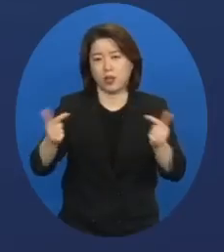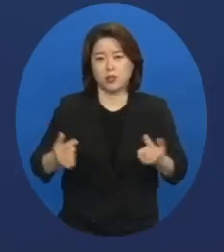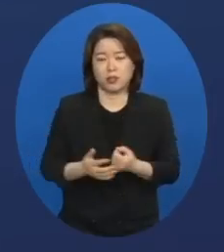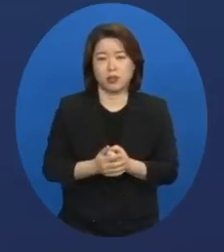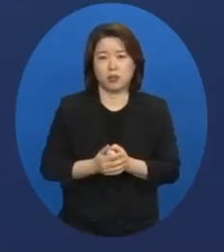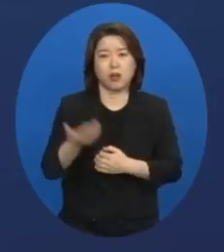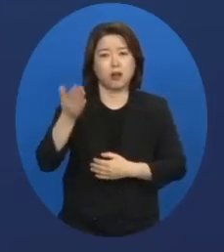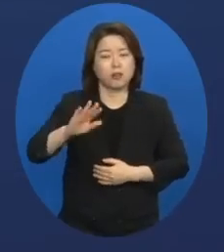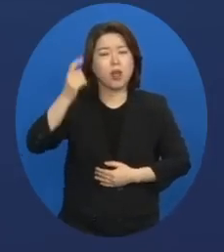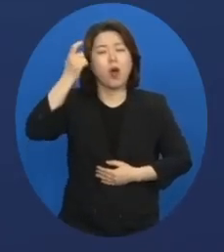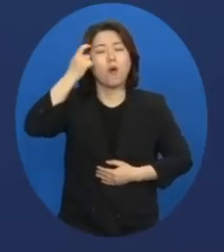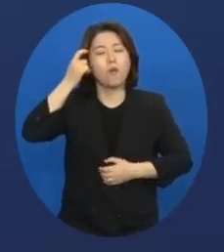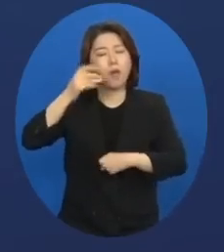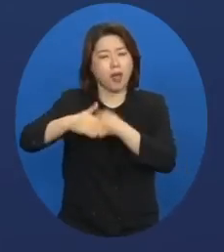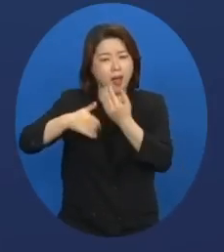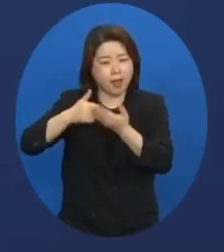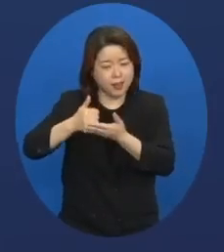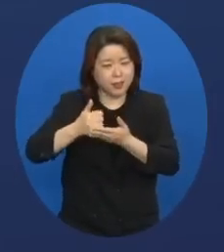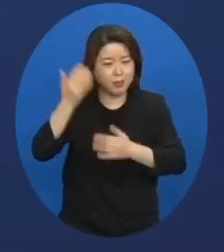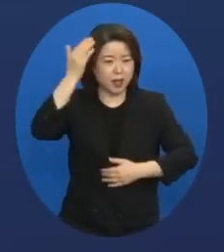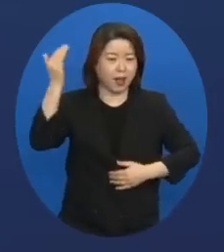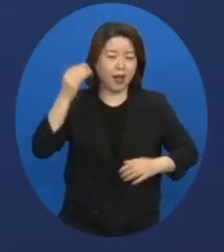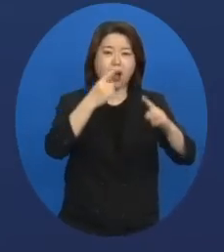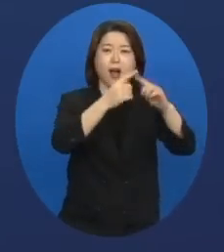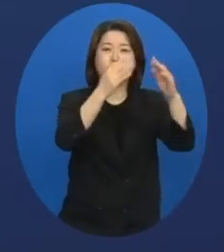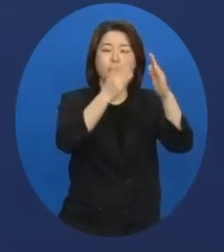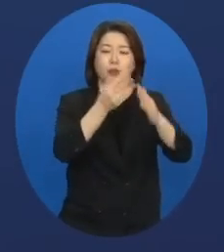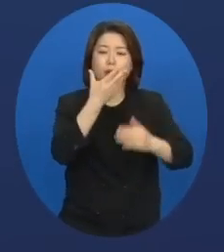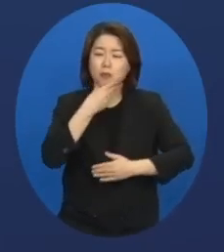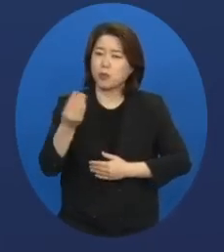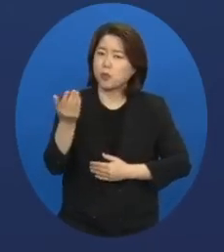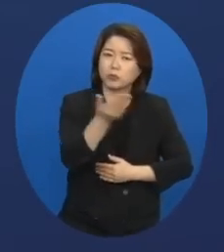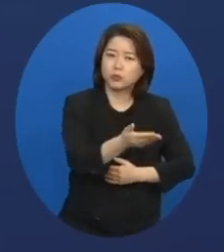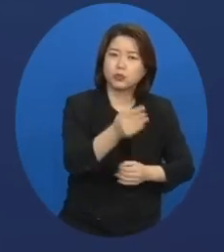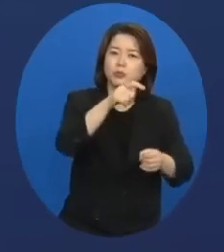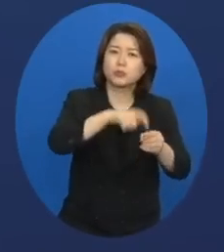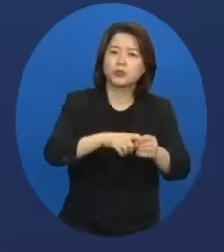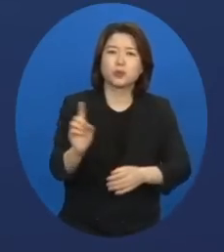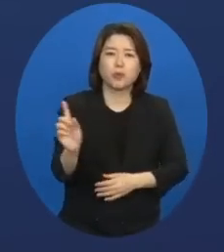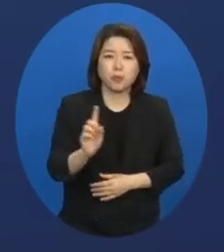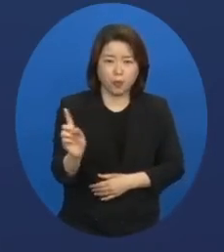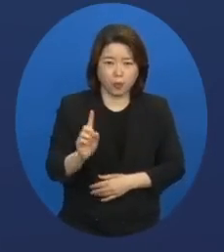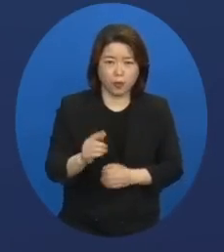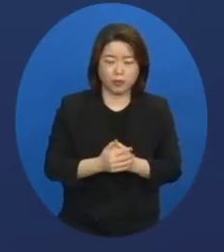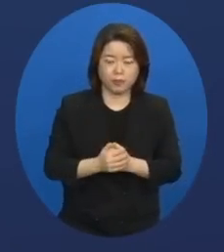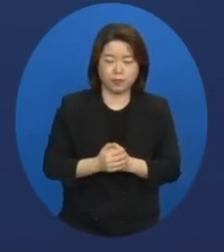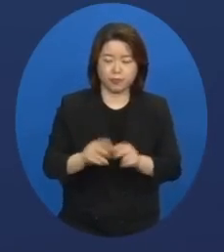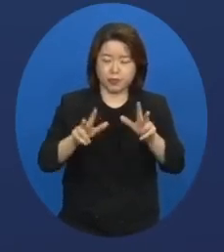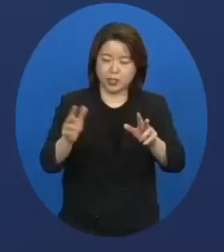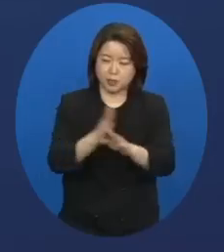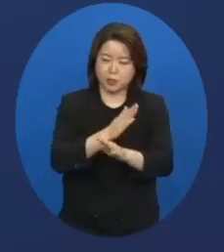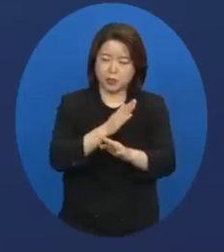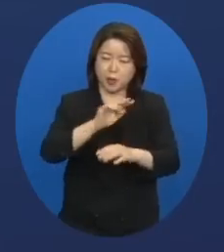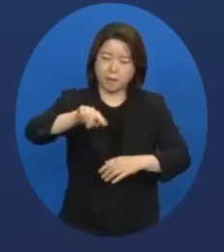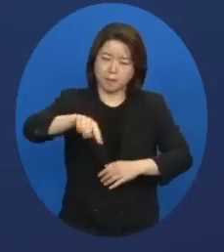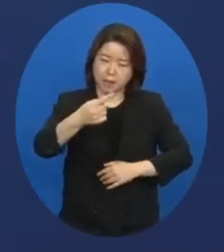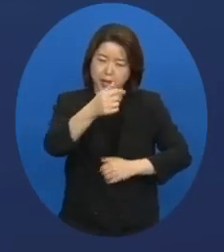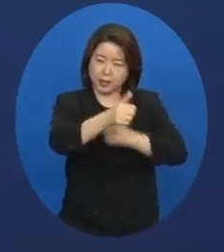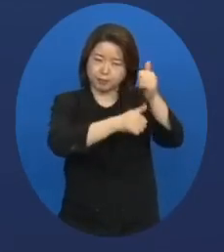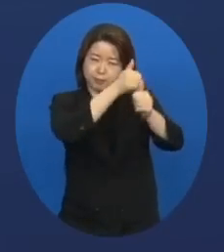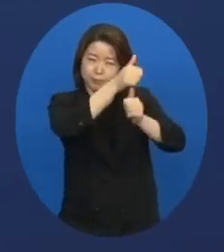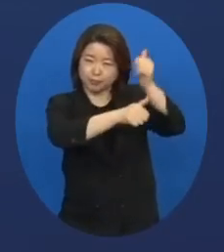왜 하나님께서 한국 교회를 이렇게 복을 주시는 걸까요? 지금부터 100년 전 한국